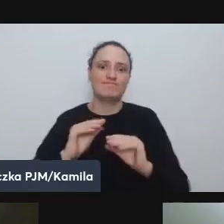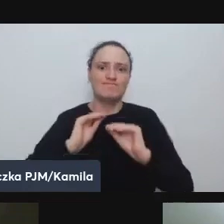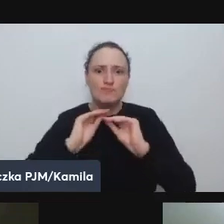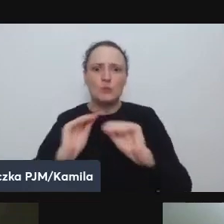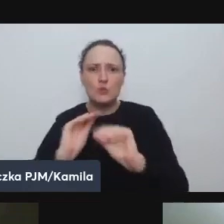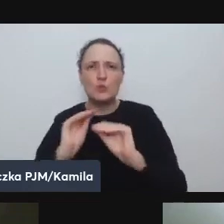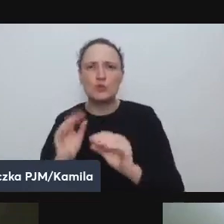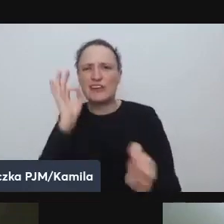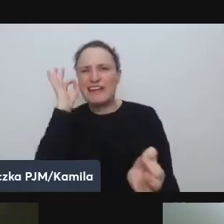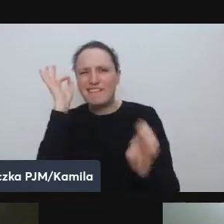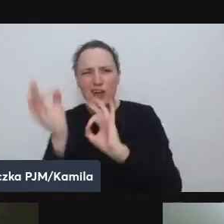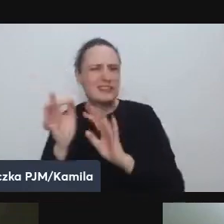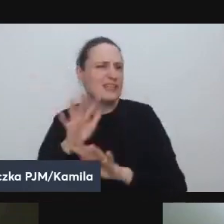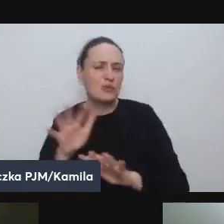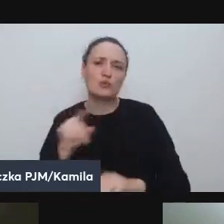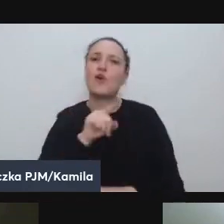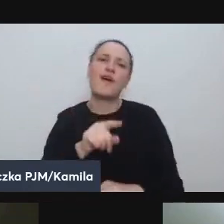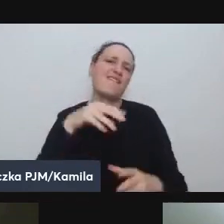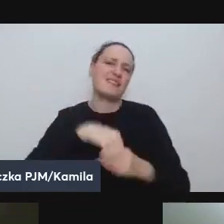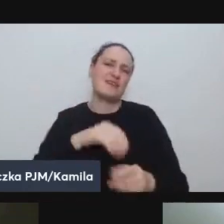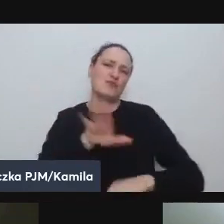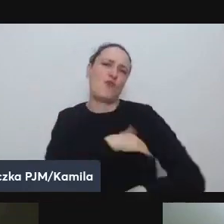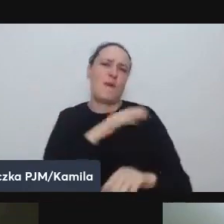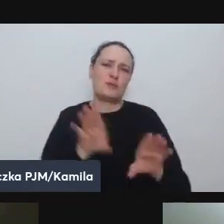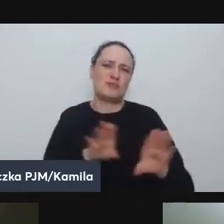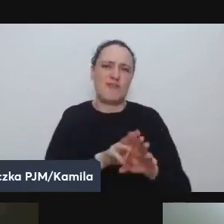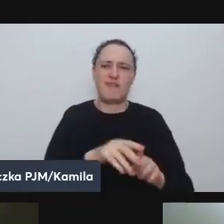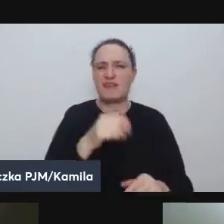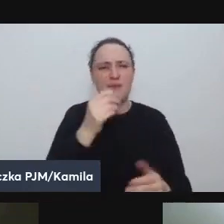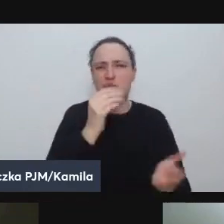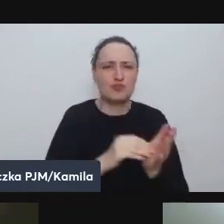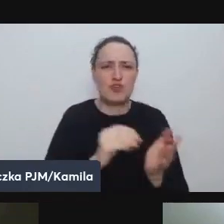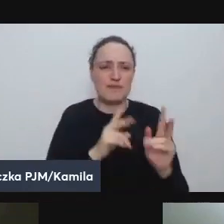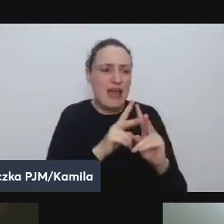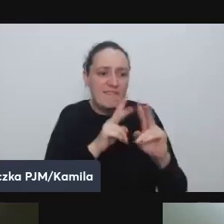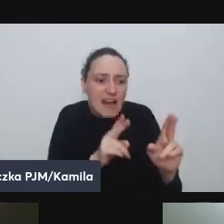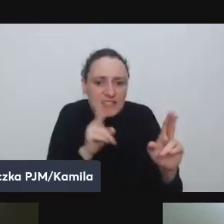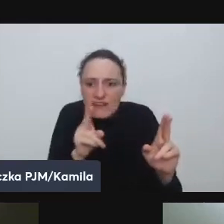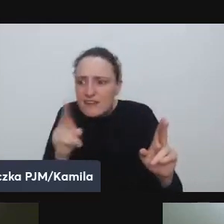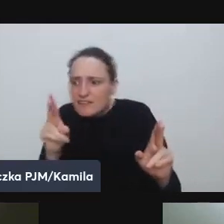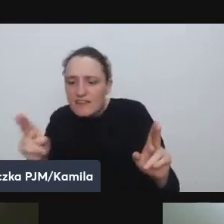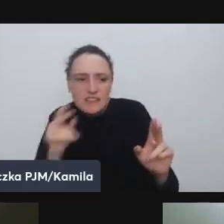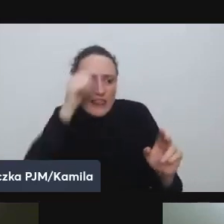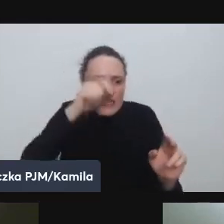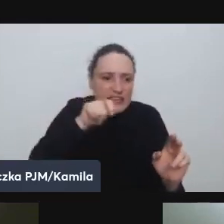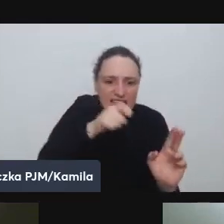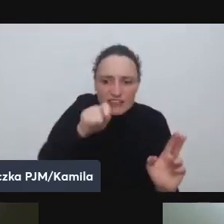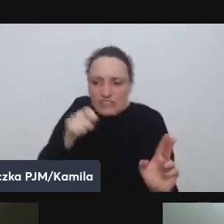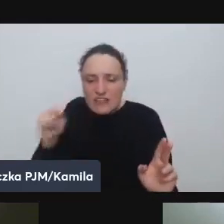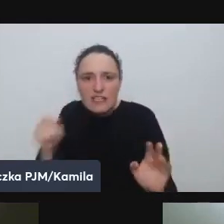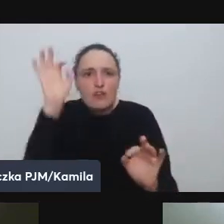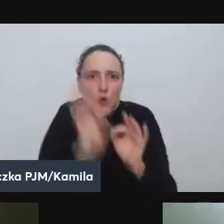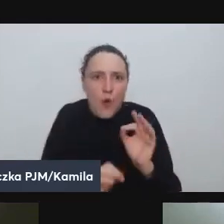które w tej podstawówce nie są potrzebne, nie? Czyli nazwy tych faz, nazwy i konkretne tam, wiecie, wykresy